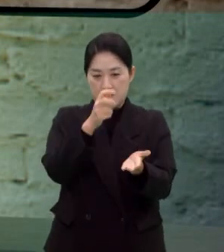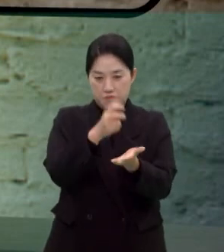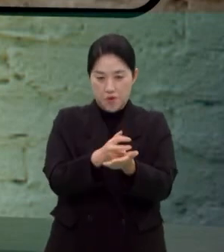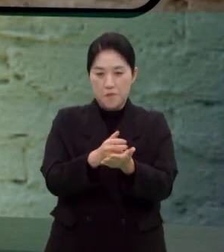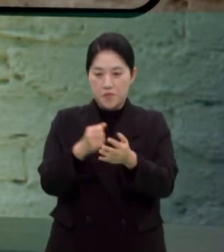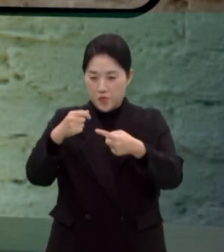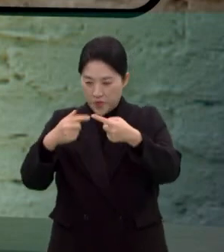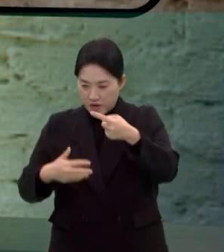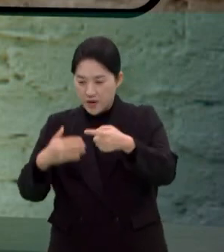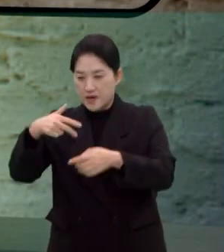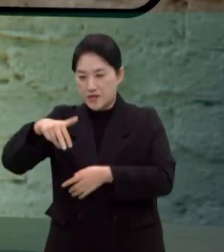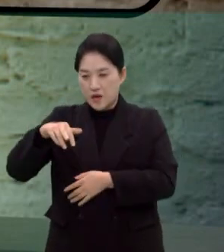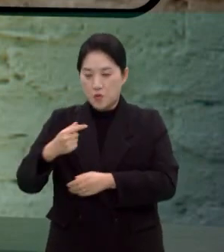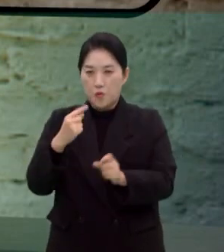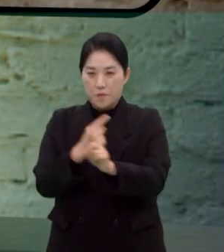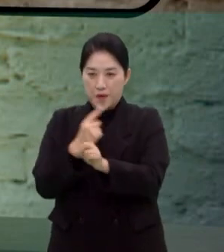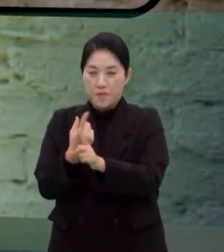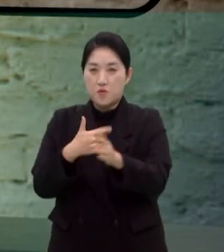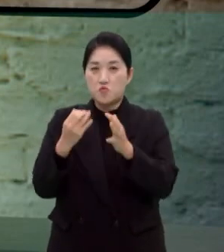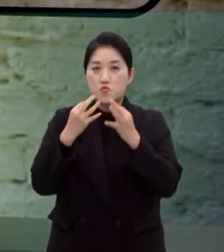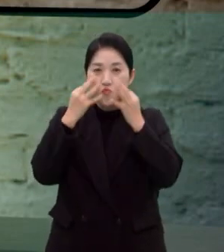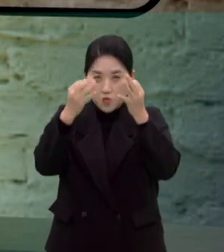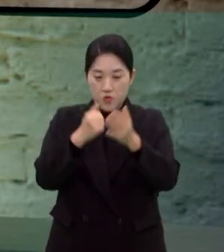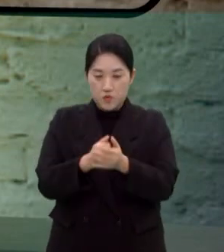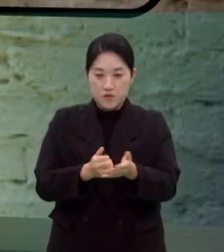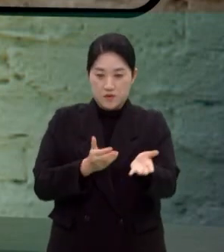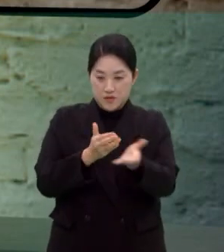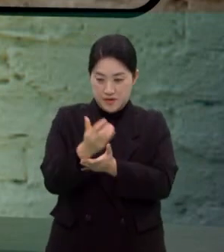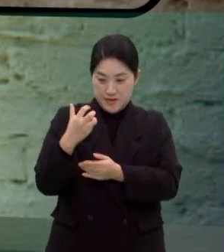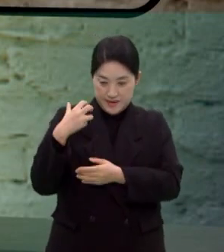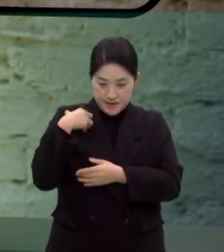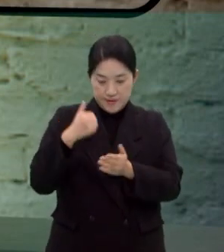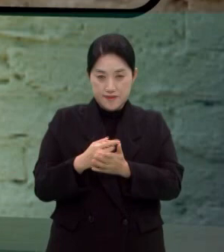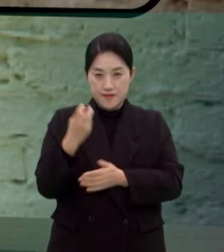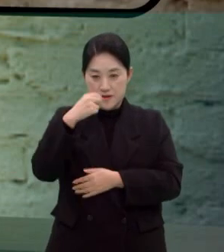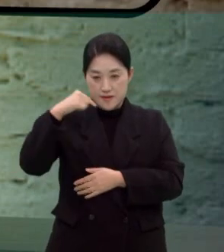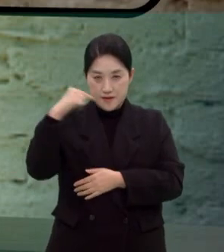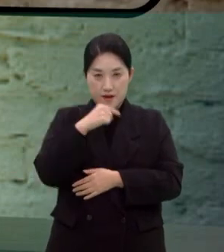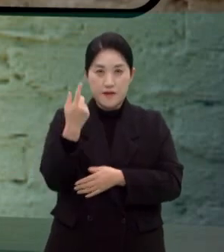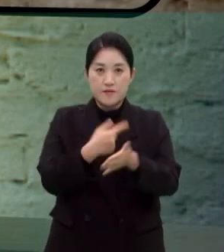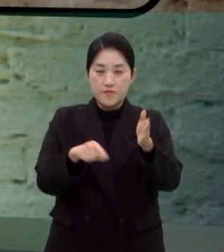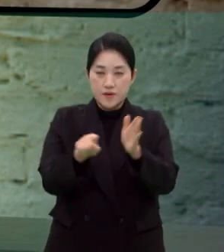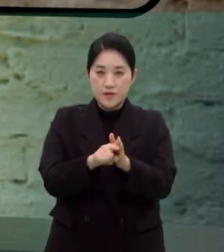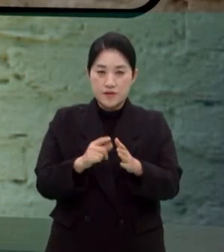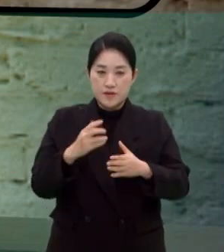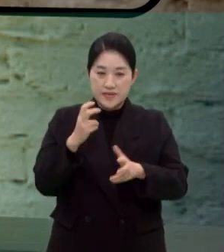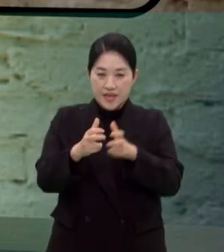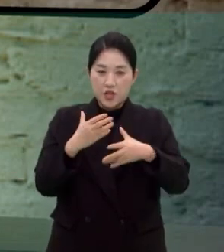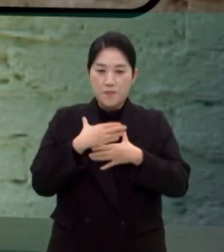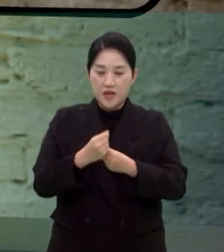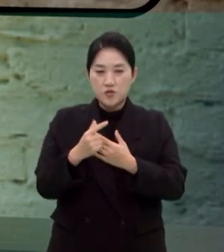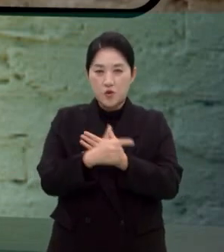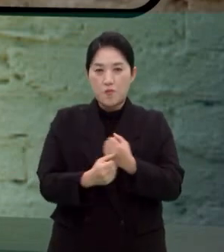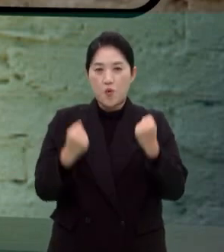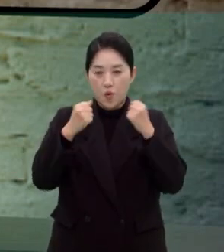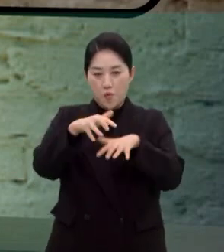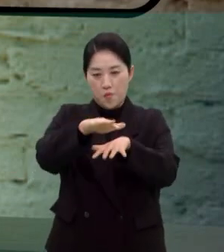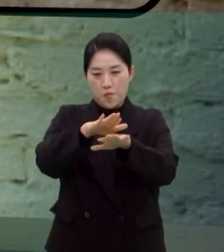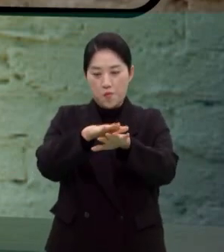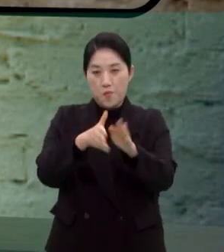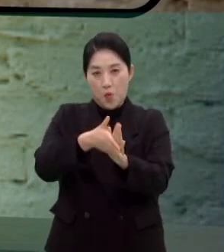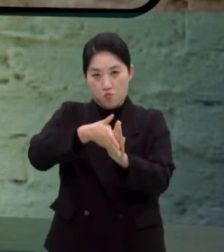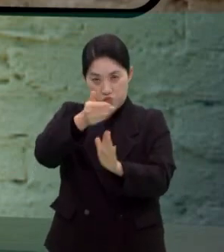개선을 위해 노력해왔으며 주무부처의 관리 감독 강화를 위한 산업안전보건본부를